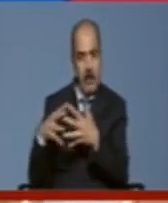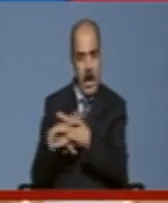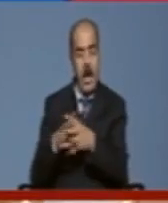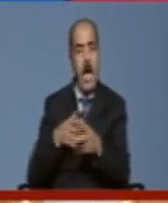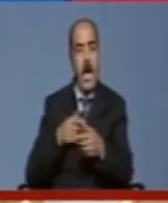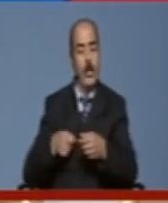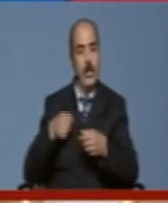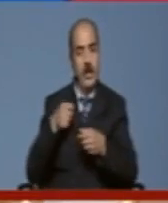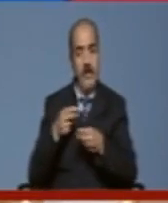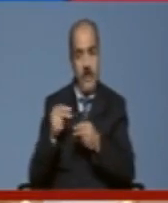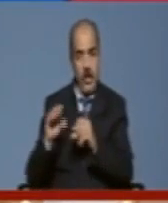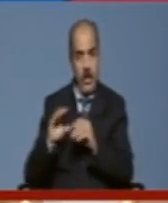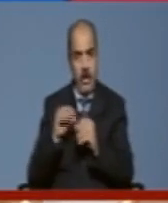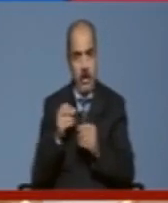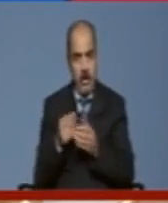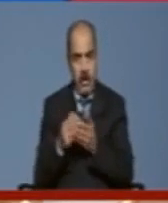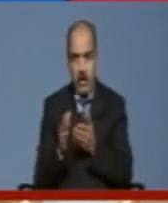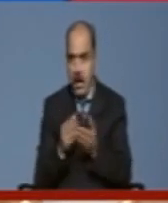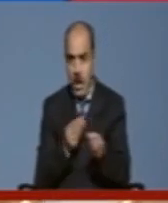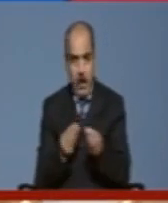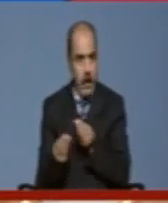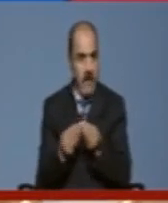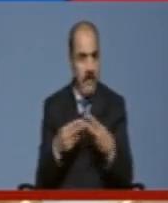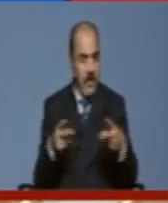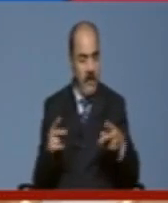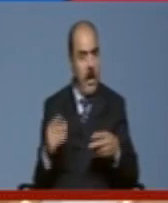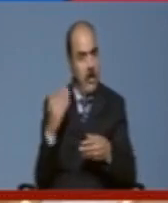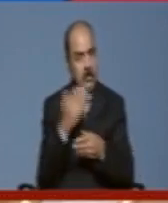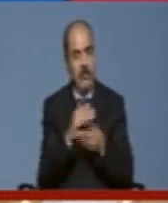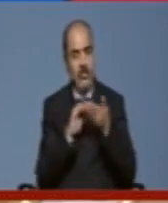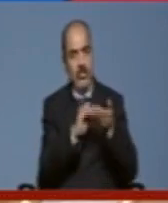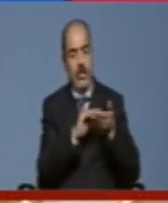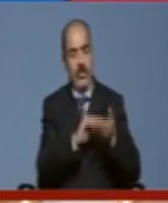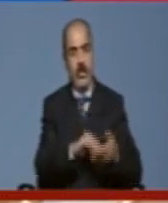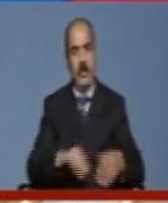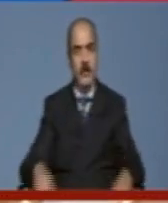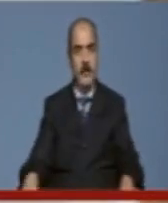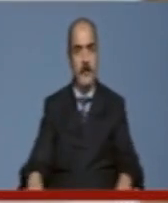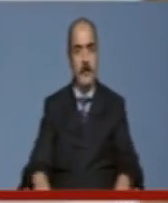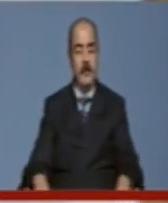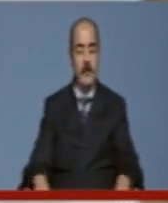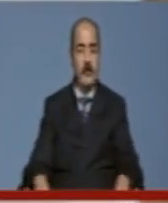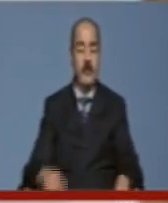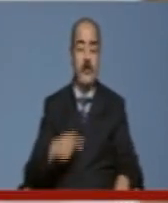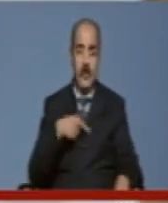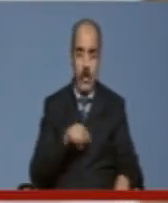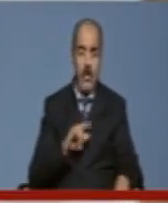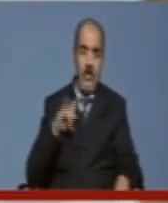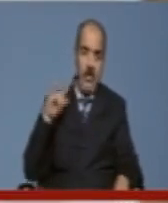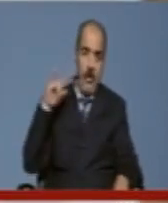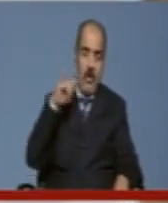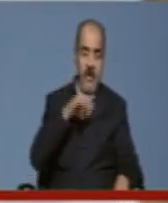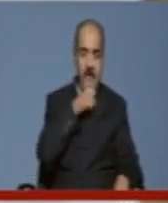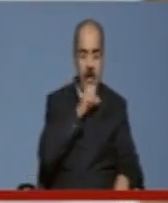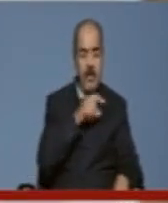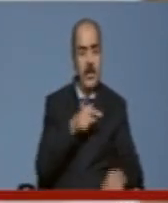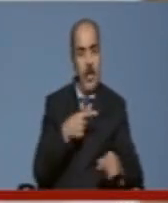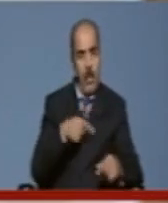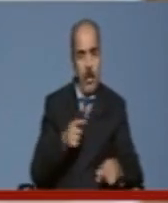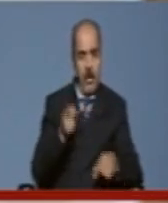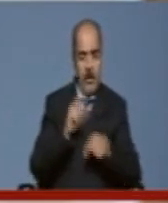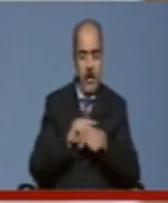استخدام الدروب المفتوحة انطلاقا من مصر. هناك طائرة فرنسية سوف تحط غدا في